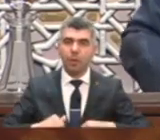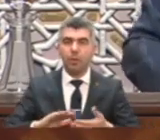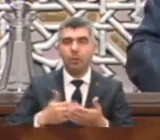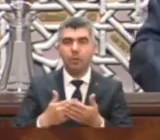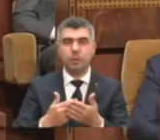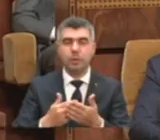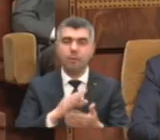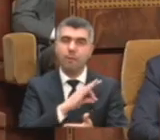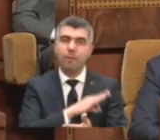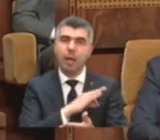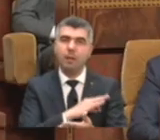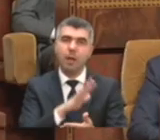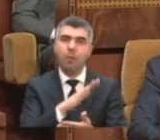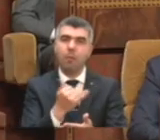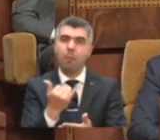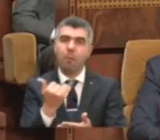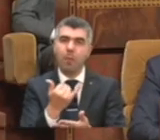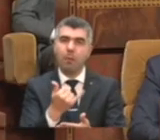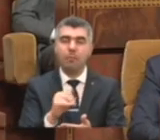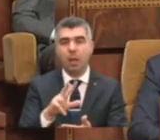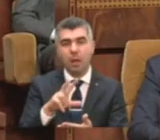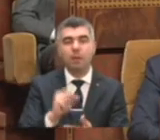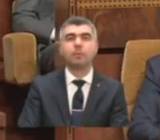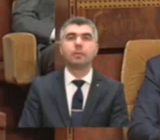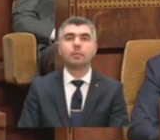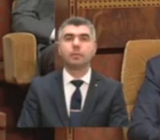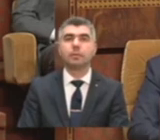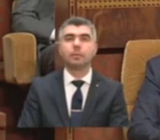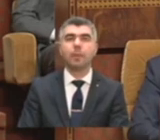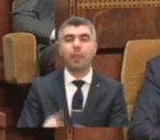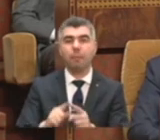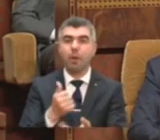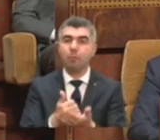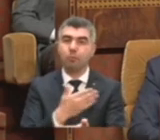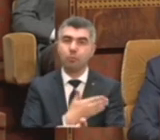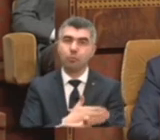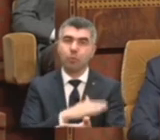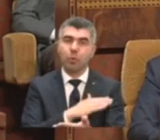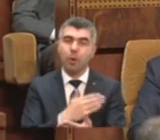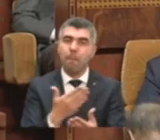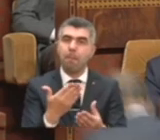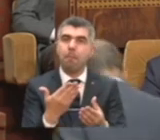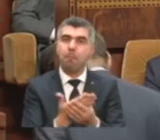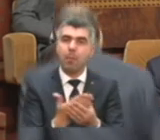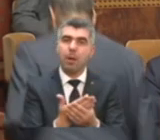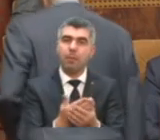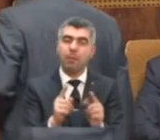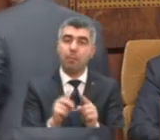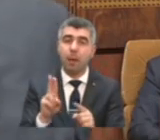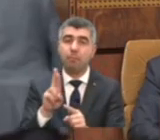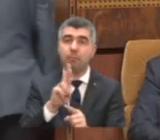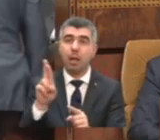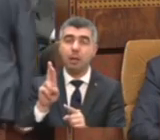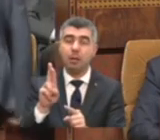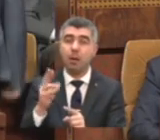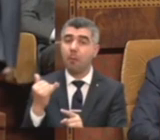الإفادات المهمة. كنقدروا الوعي ديالكم المسؤول بخصوص هذا الملف اللي عطاه جلالة الملك واحد الأهمية